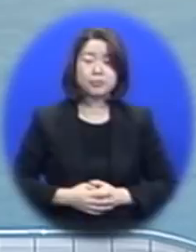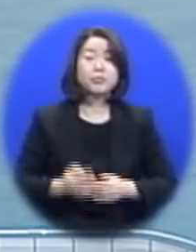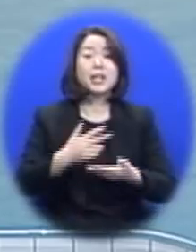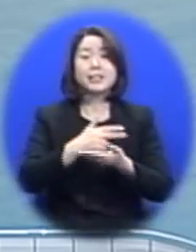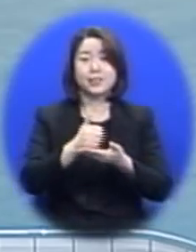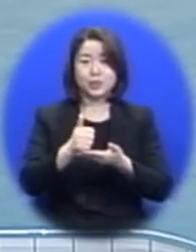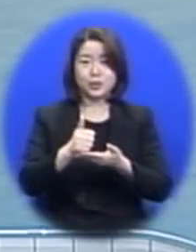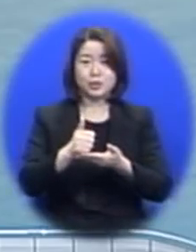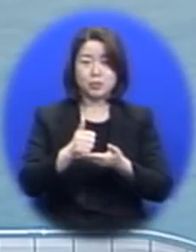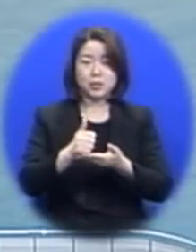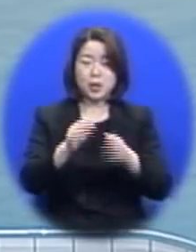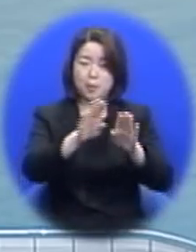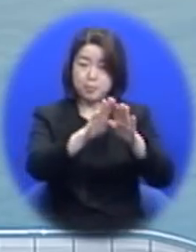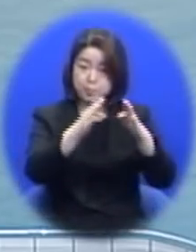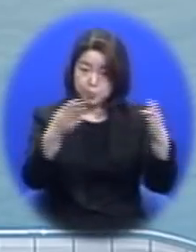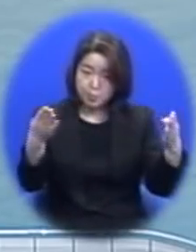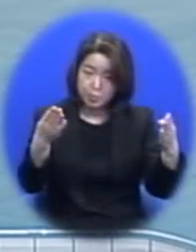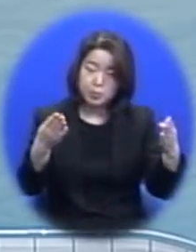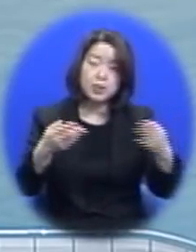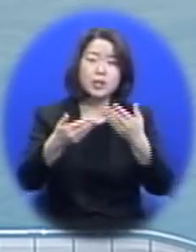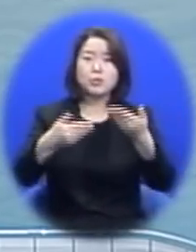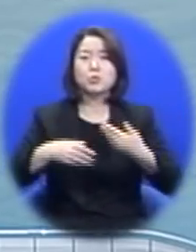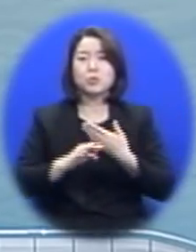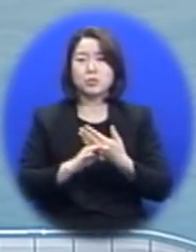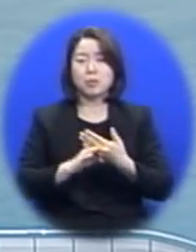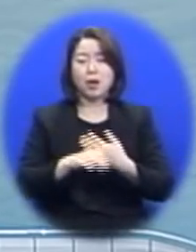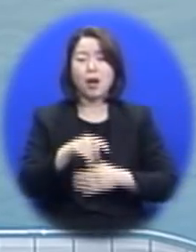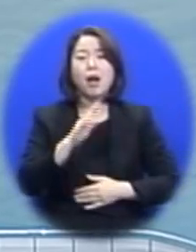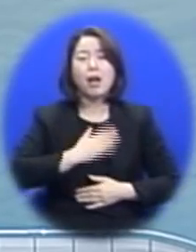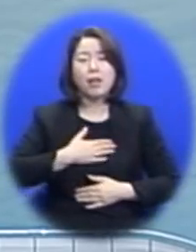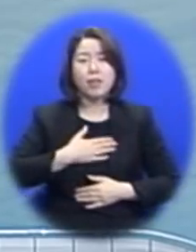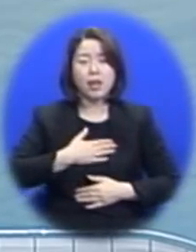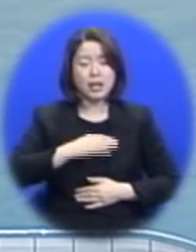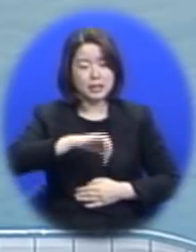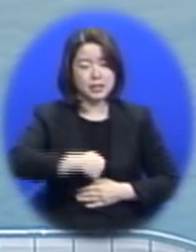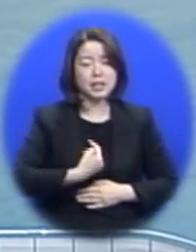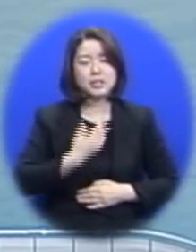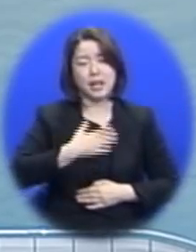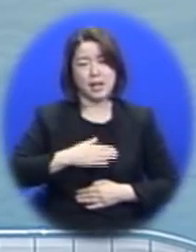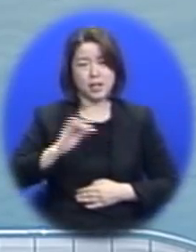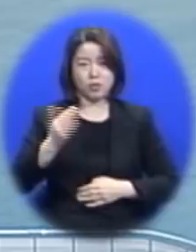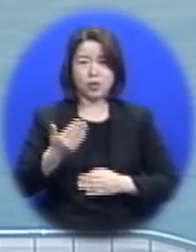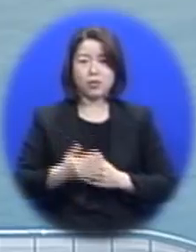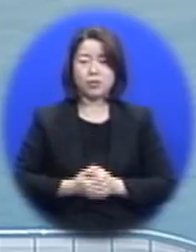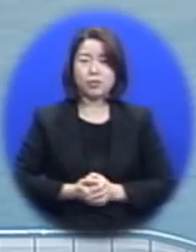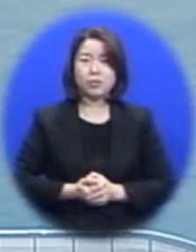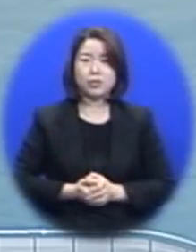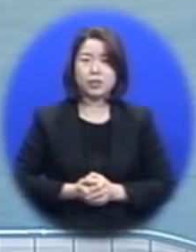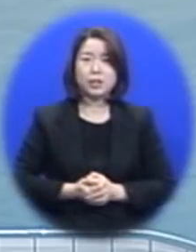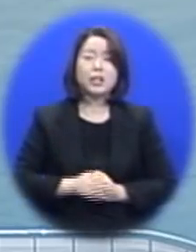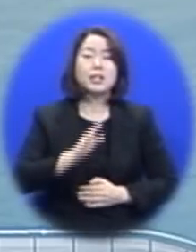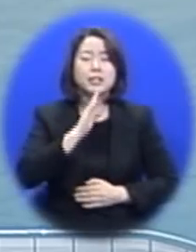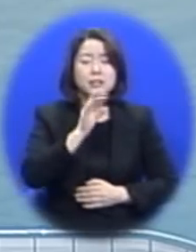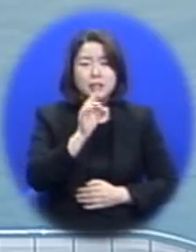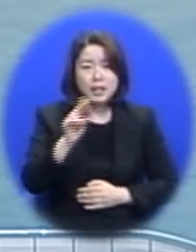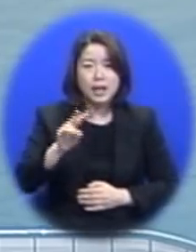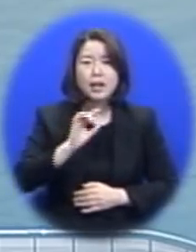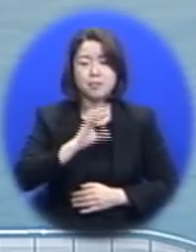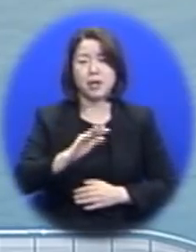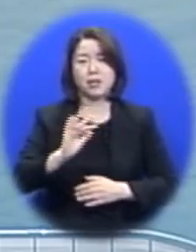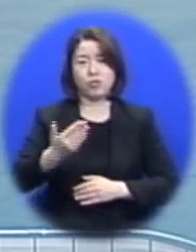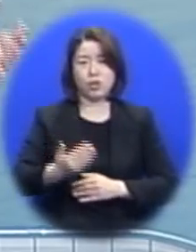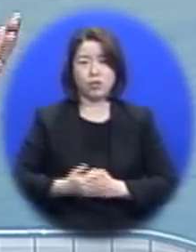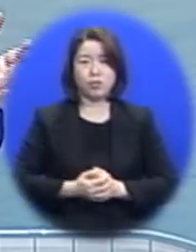주님의 눈 열어주시면 그러면 비로소 우리 자신을 알게 됩니다. 그래야만 됩니다.